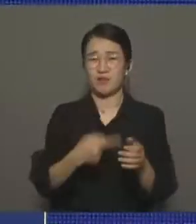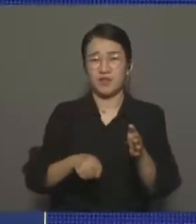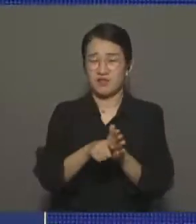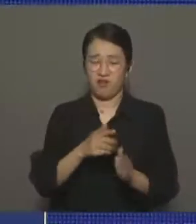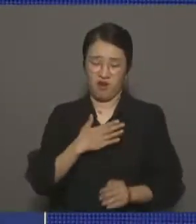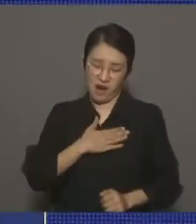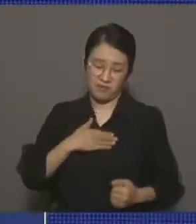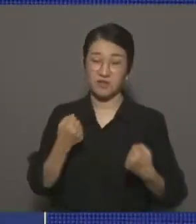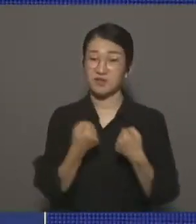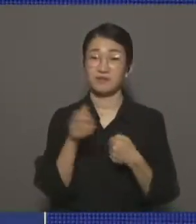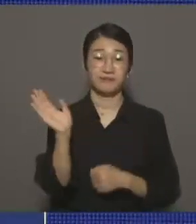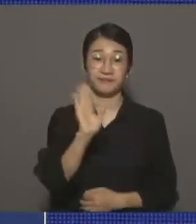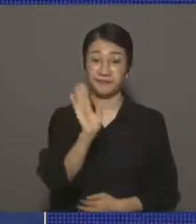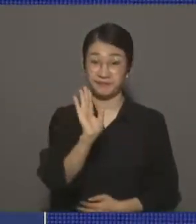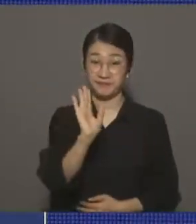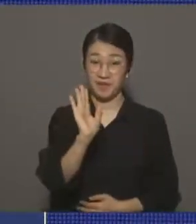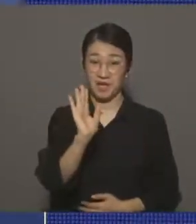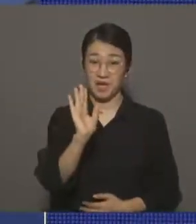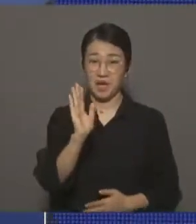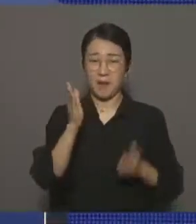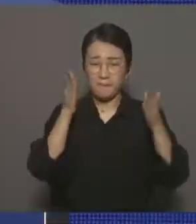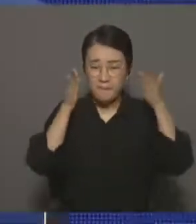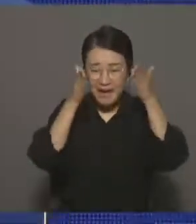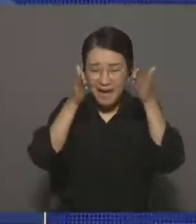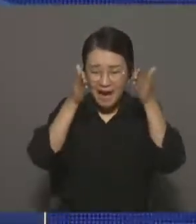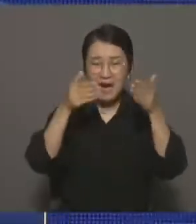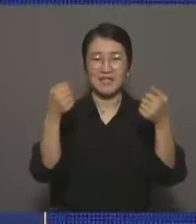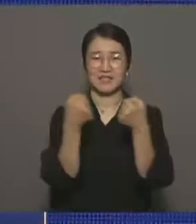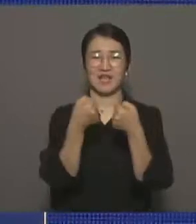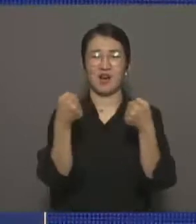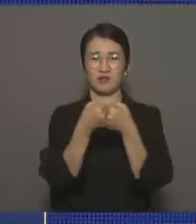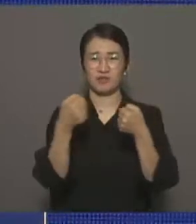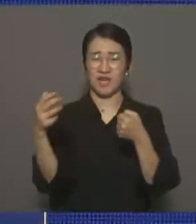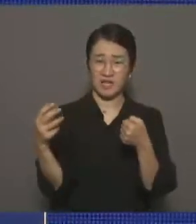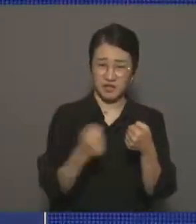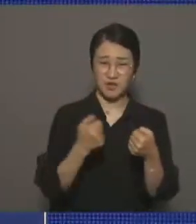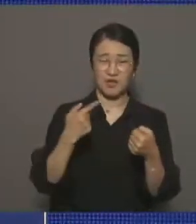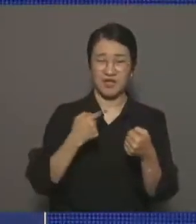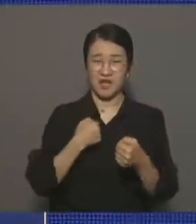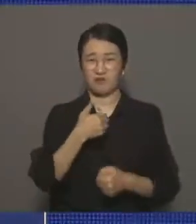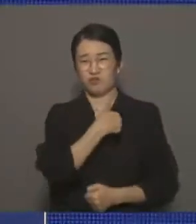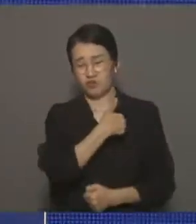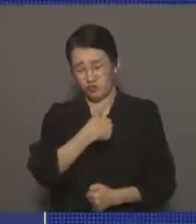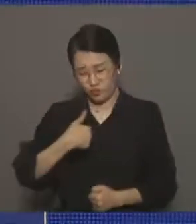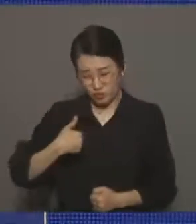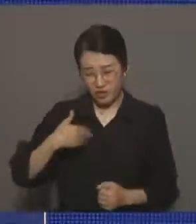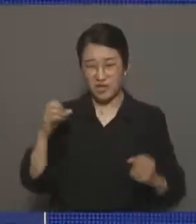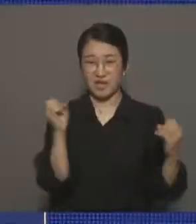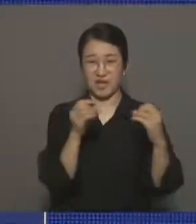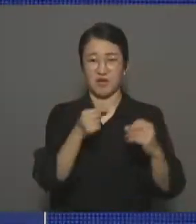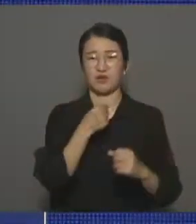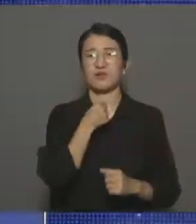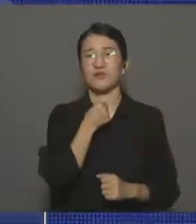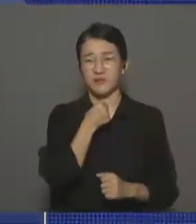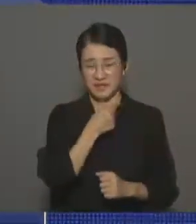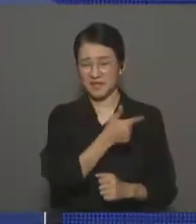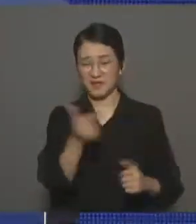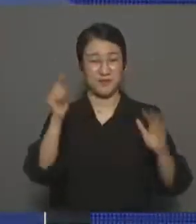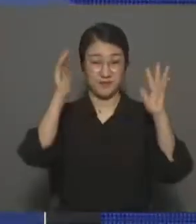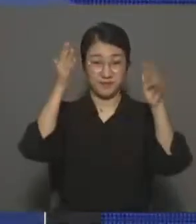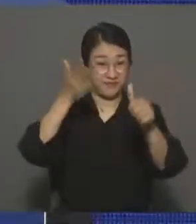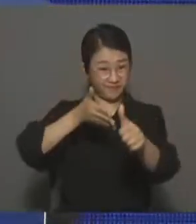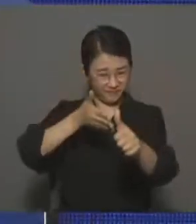아닌 노선투쟁으로 당을 더 풍부하게 만들려고 합니다. 여러분 함께 들어주시고 함께 박수 쳐주시면